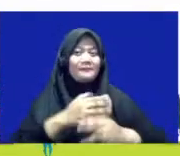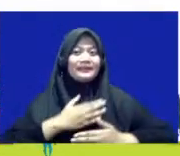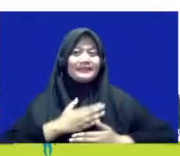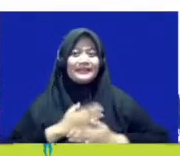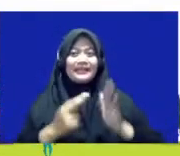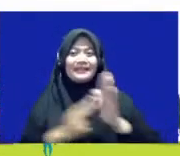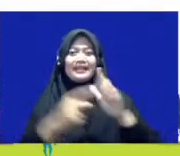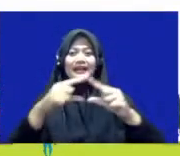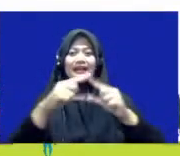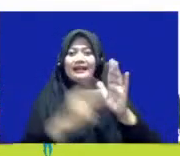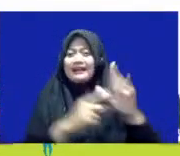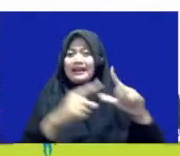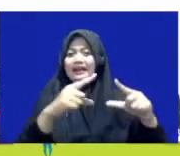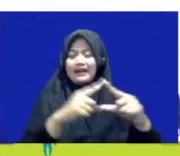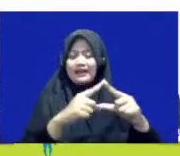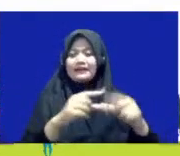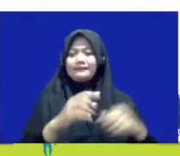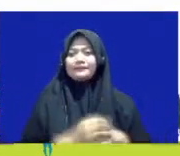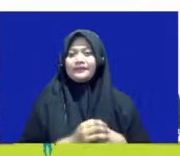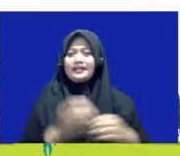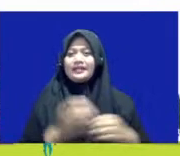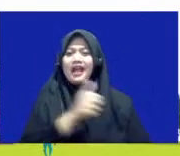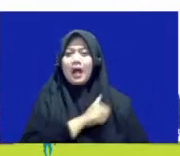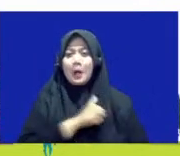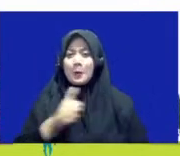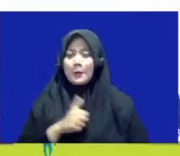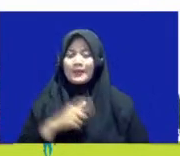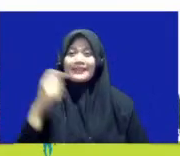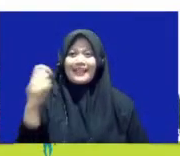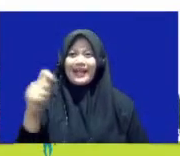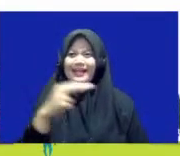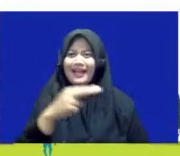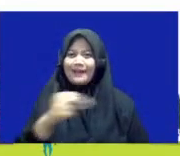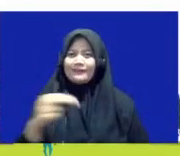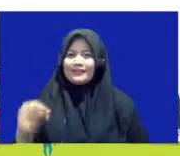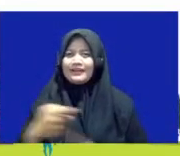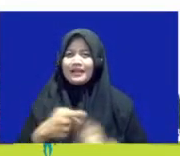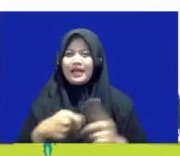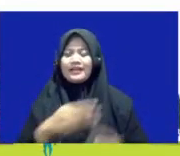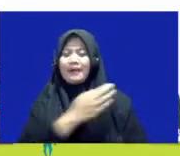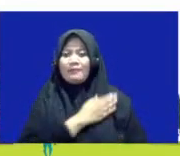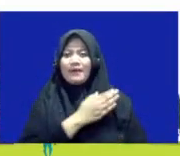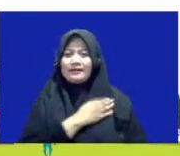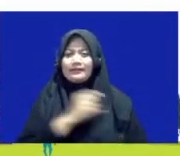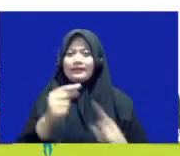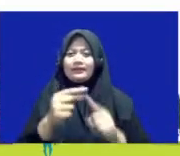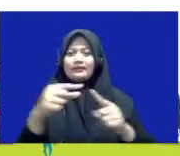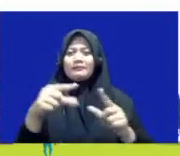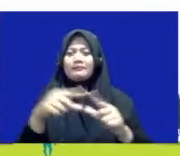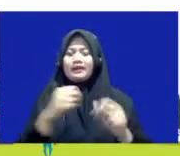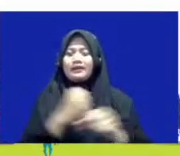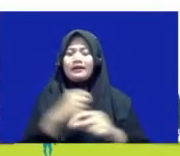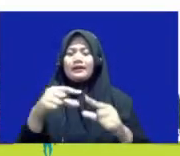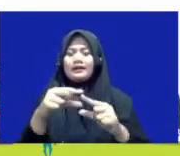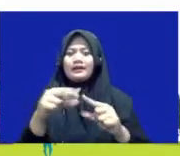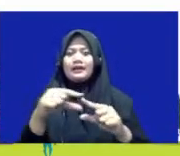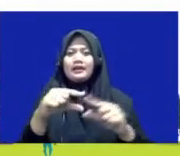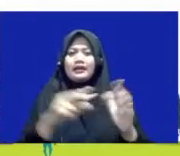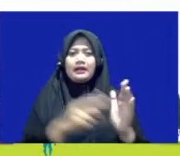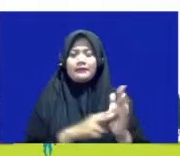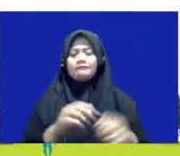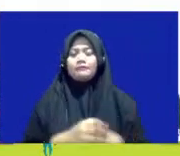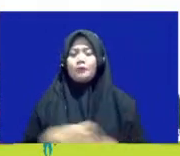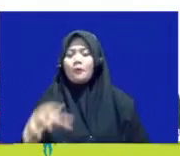Suryana. Saya anggota Tagana Indonesia dari Kabupaten Pangandaran, Provinsi Jawa Barat. Bapak-Ibu yang